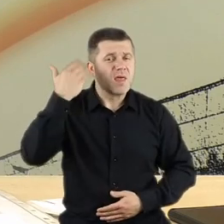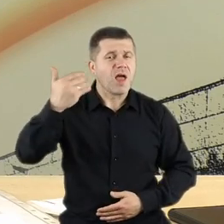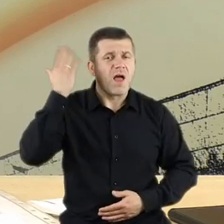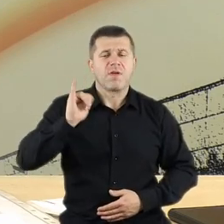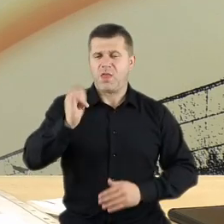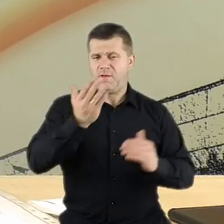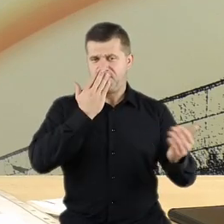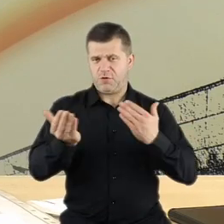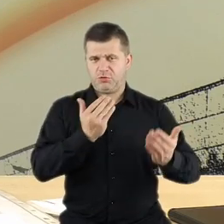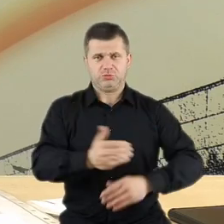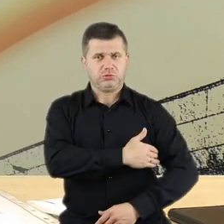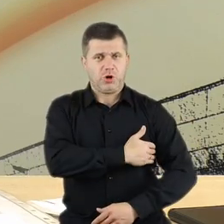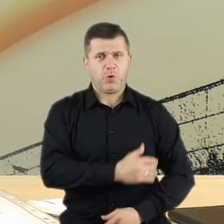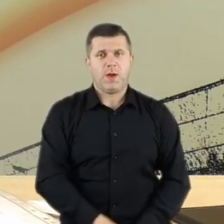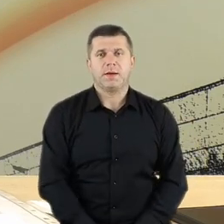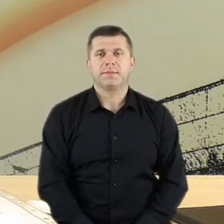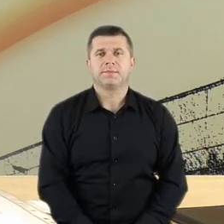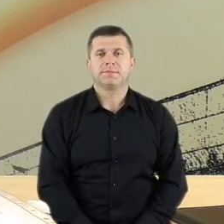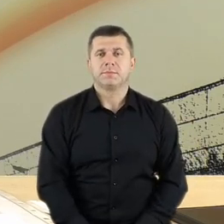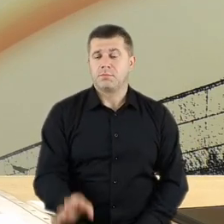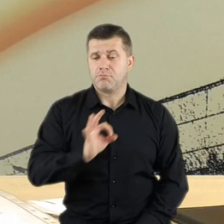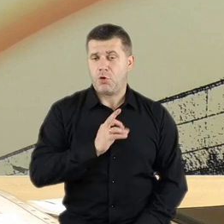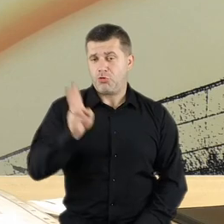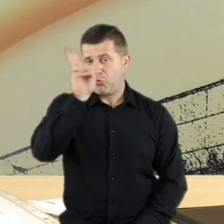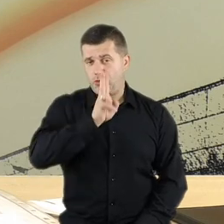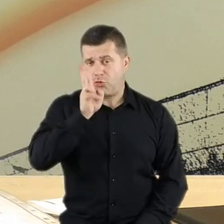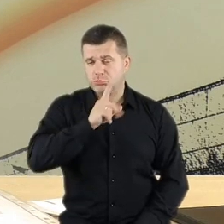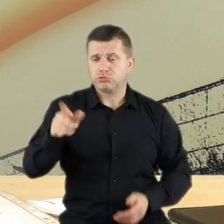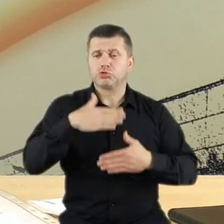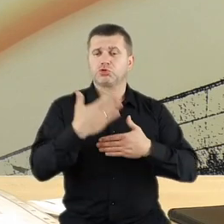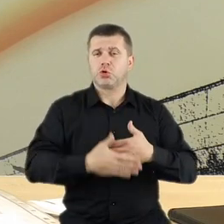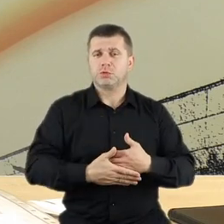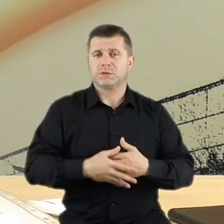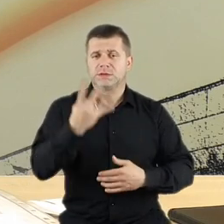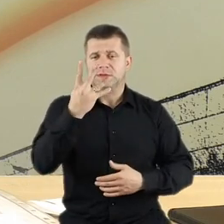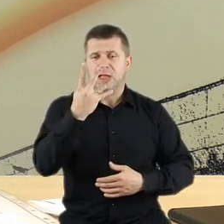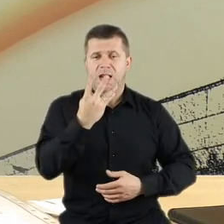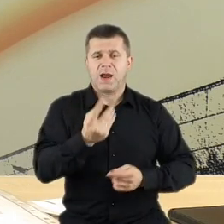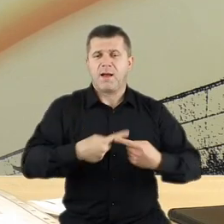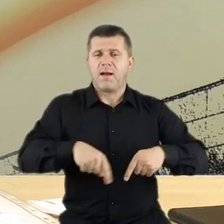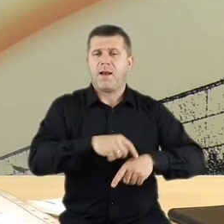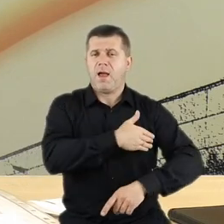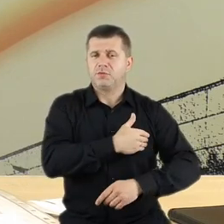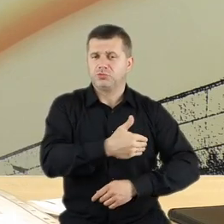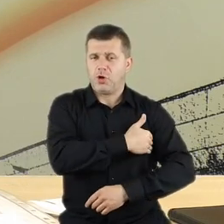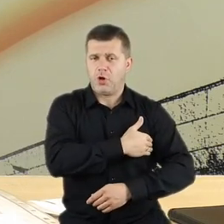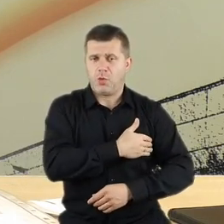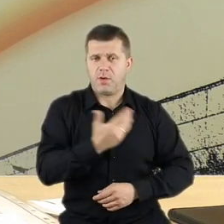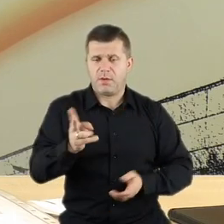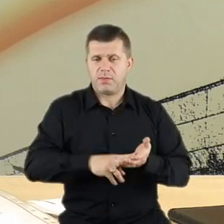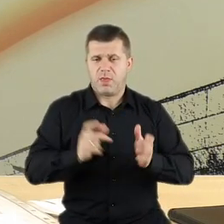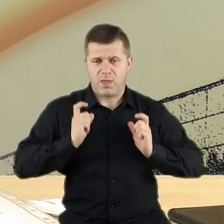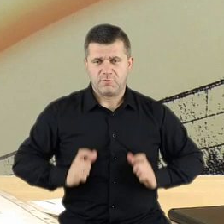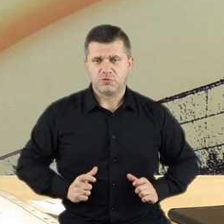szkoła No Moi rodzice skończyli 4 klasową szkołę na wsi